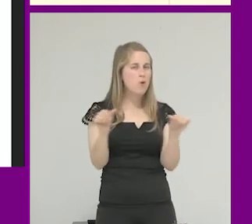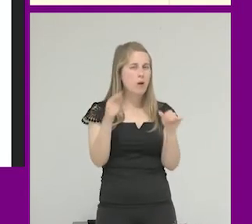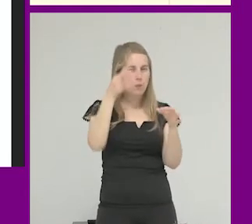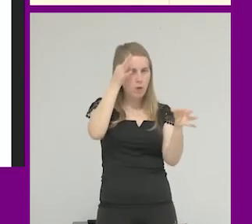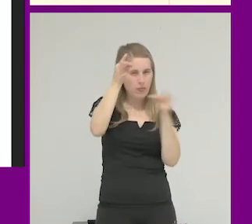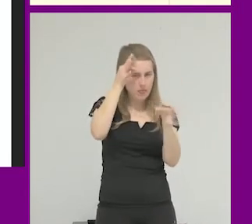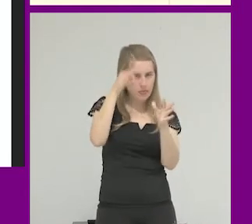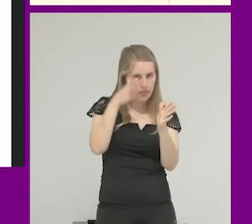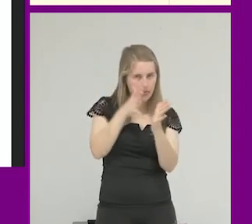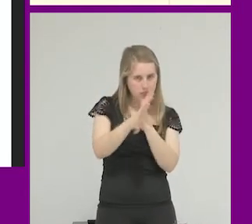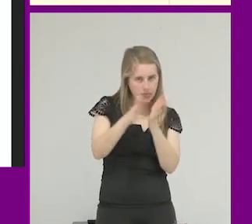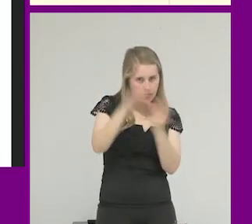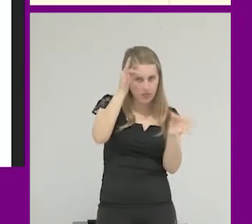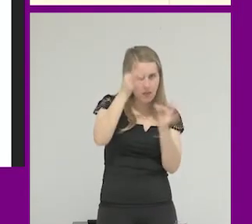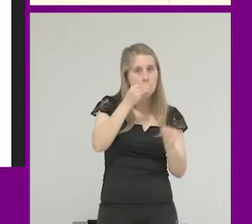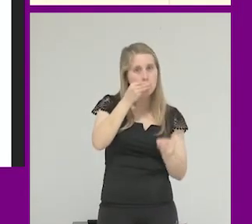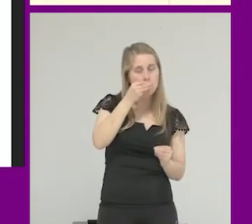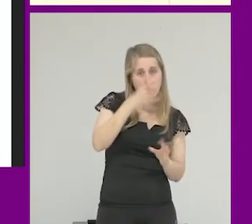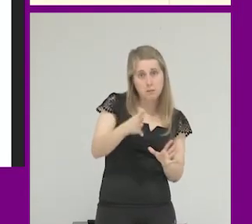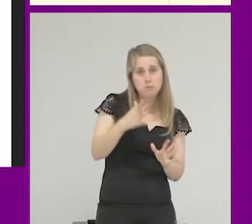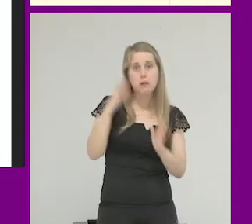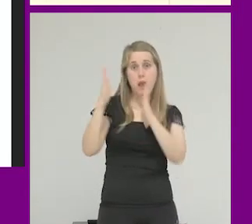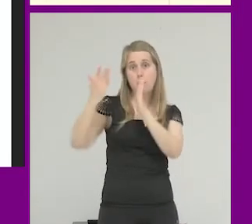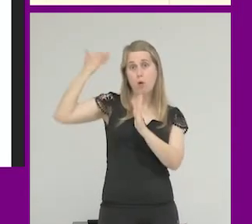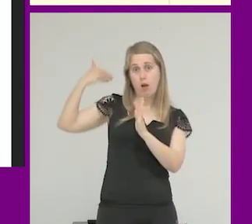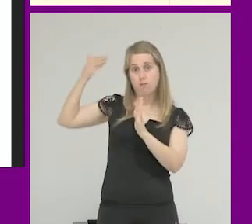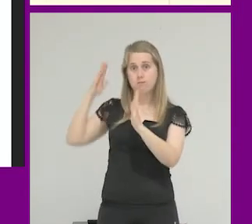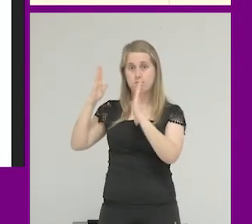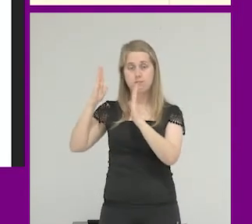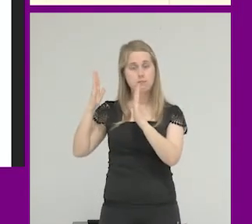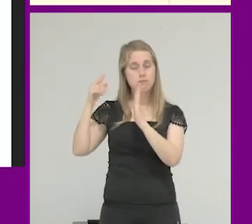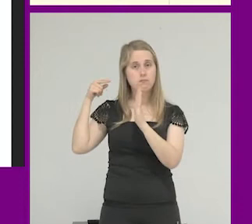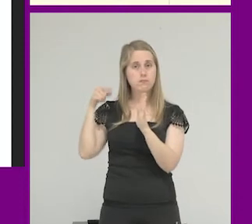zehatz baten eta nahiko ona, eta momentu horretan zeukan